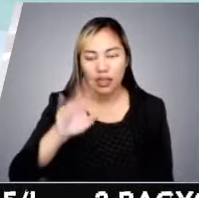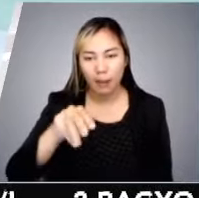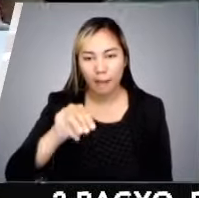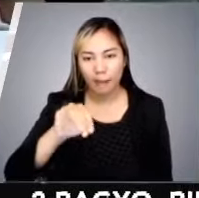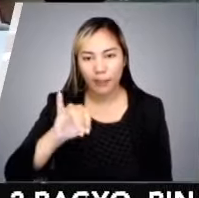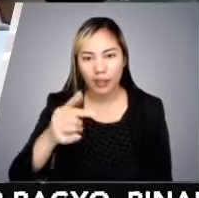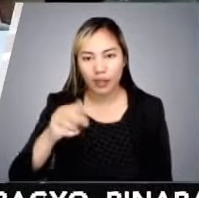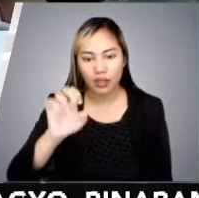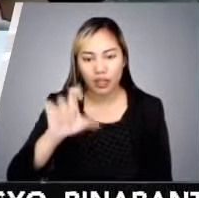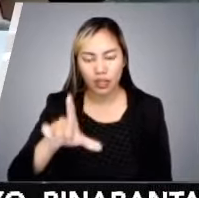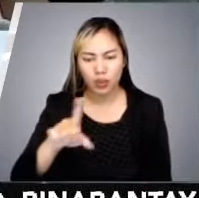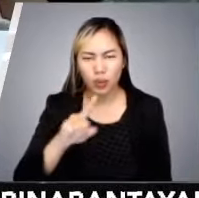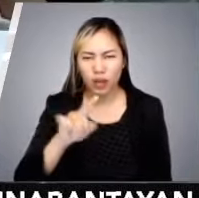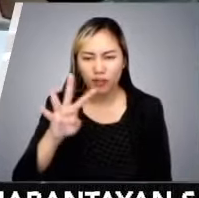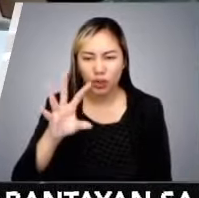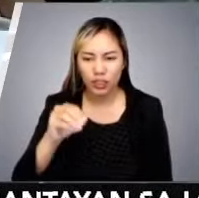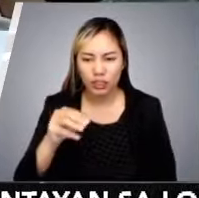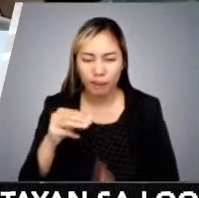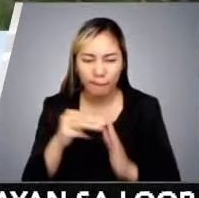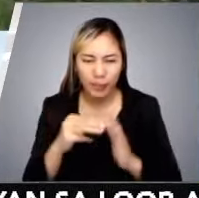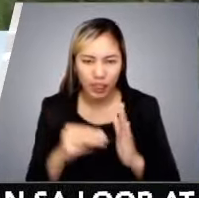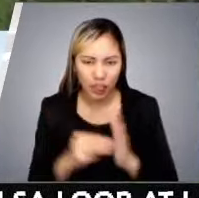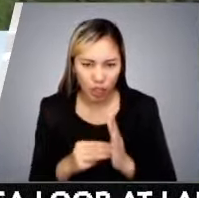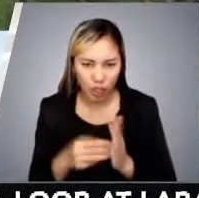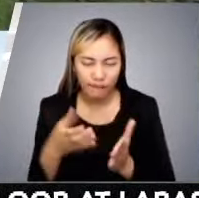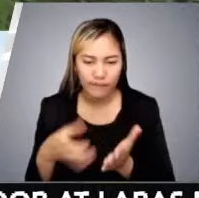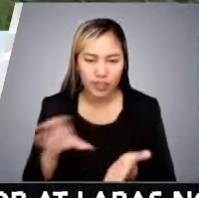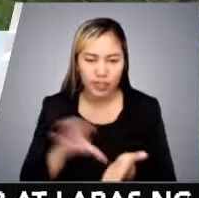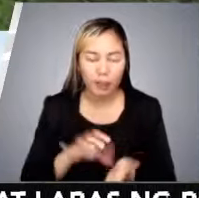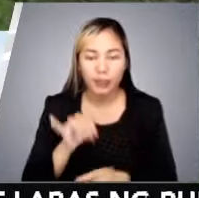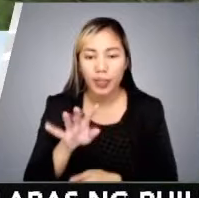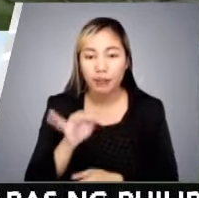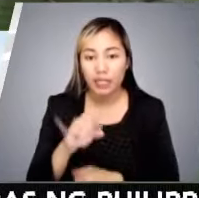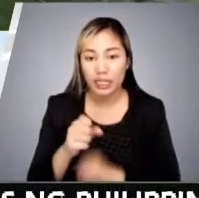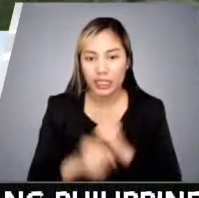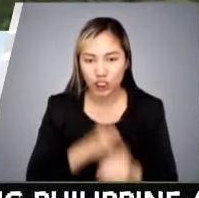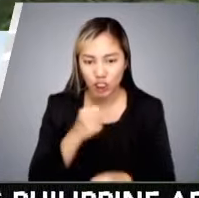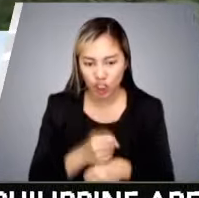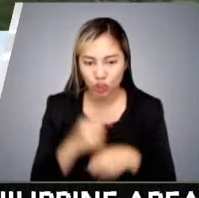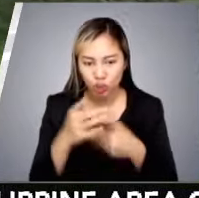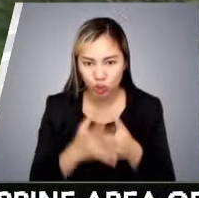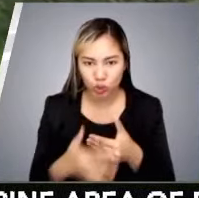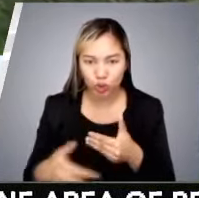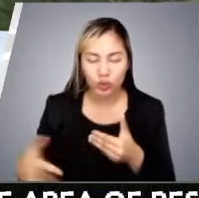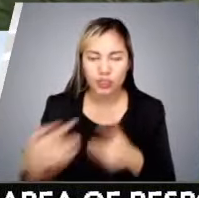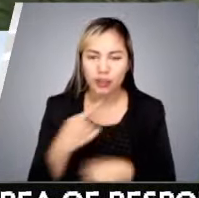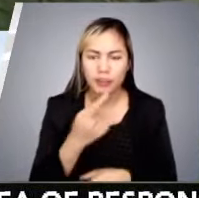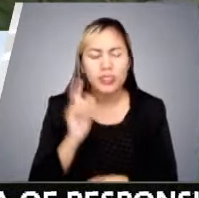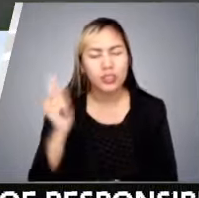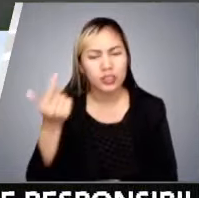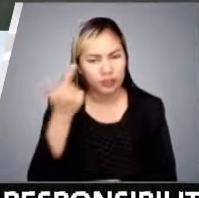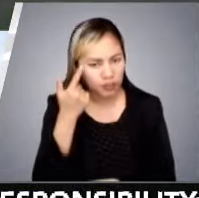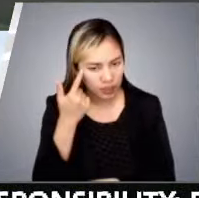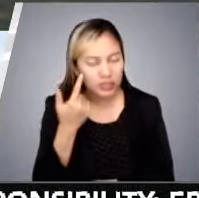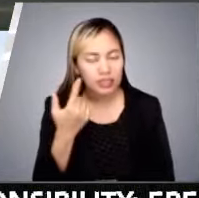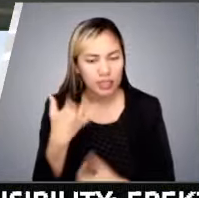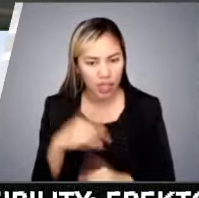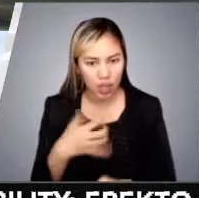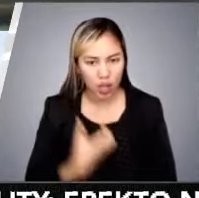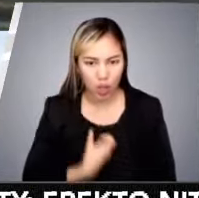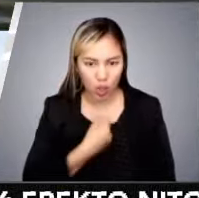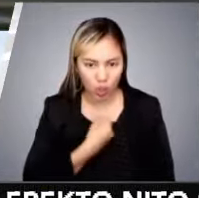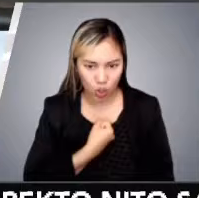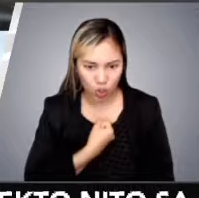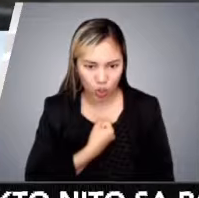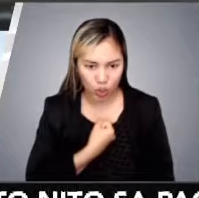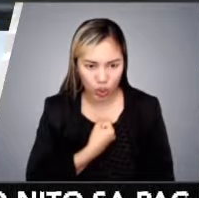ng NNIC sa ilalim ng 15-year concession. Ayon sa DOTR, gobyerno pa rin ang may-ari ng mga terminal at ibabalik sa kanila